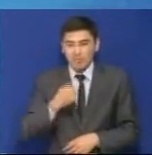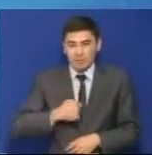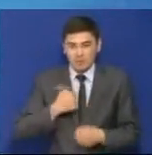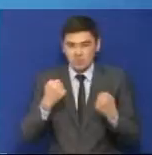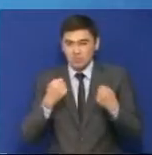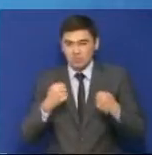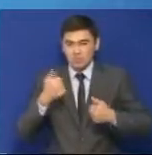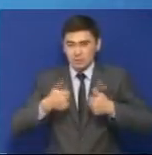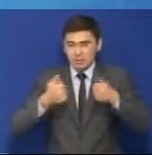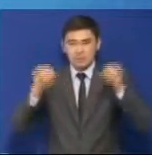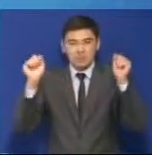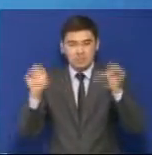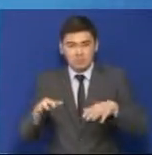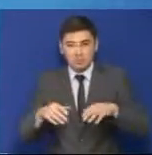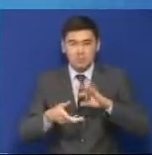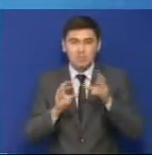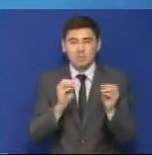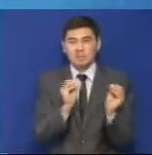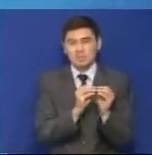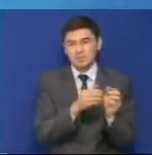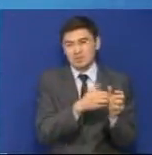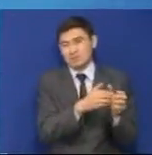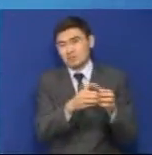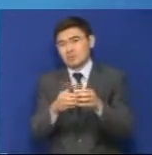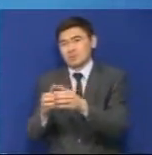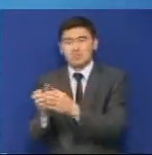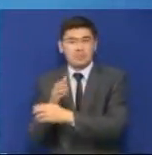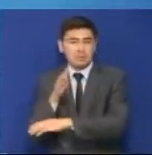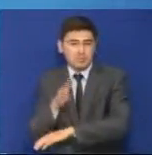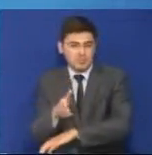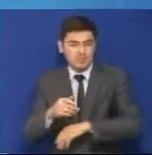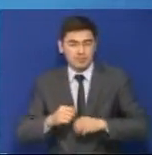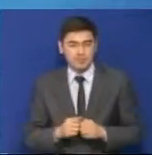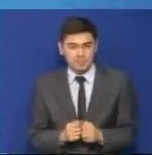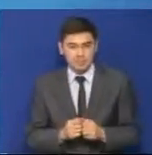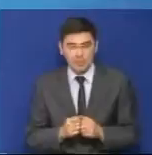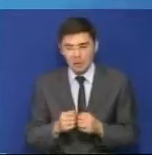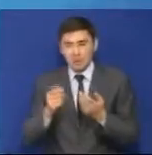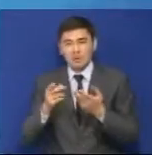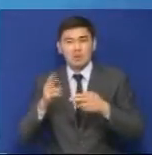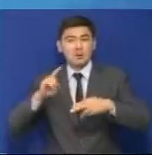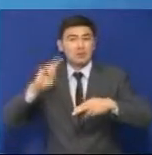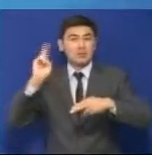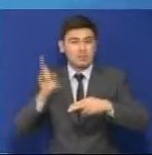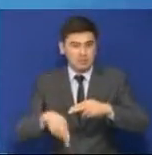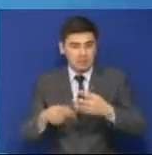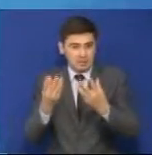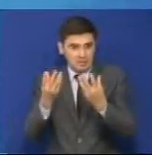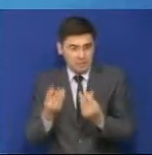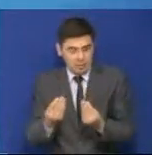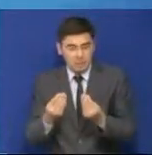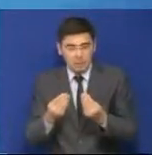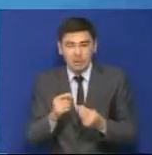команда спорттық, зияткерлік және шығармашылық сайыстарда бақсын асты. Шараның салтанатты жабылуына біздің түсірілім тобы